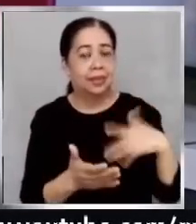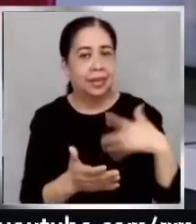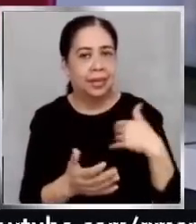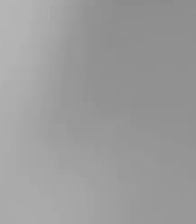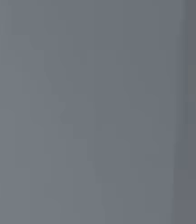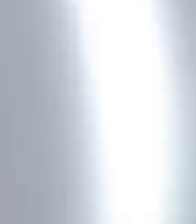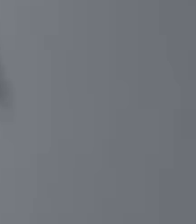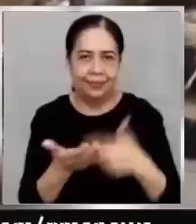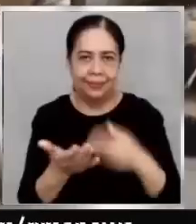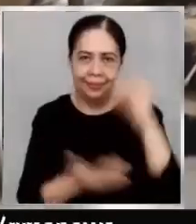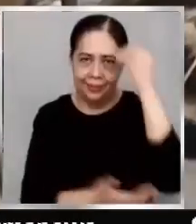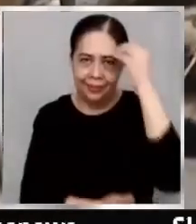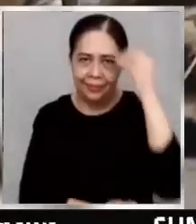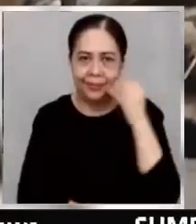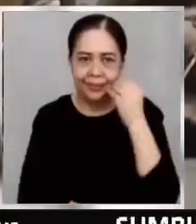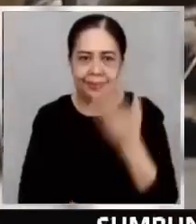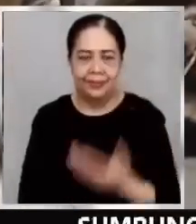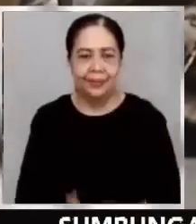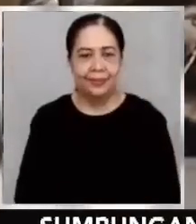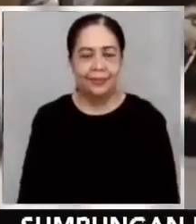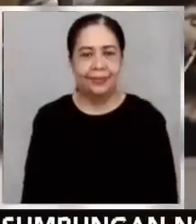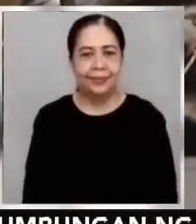Oida.